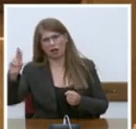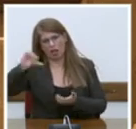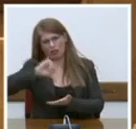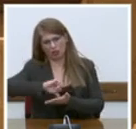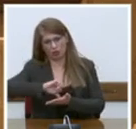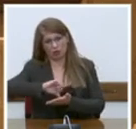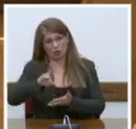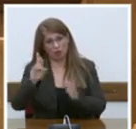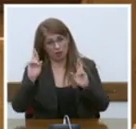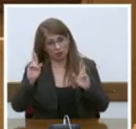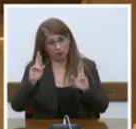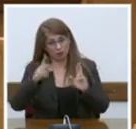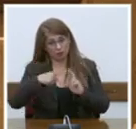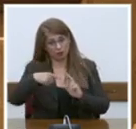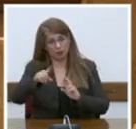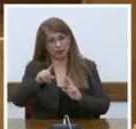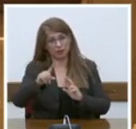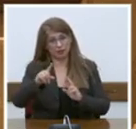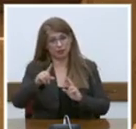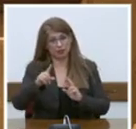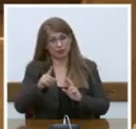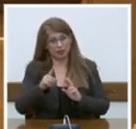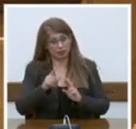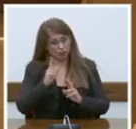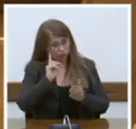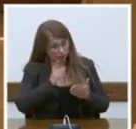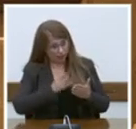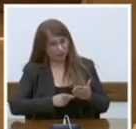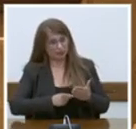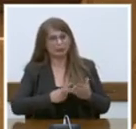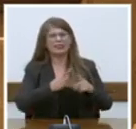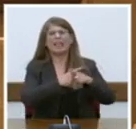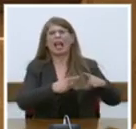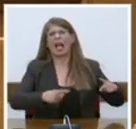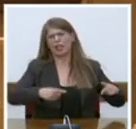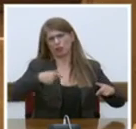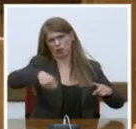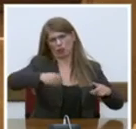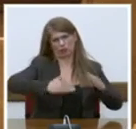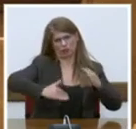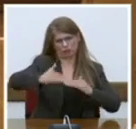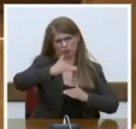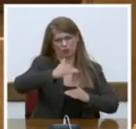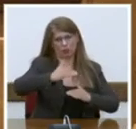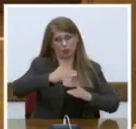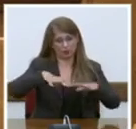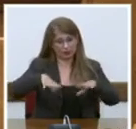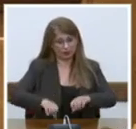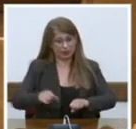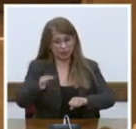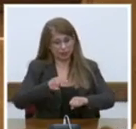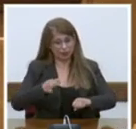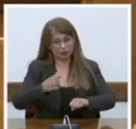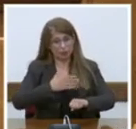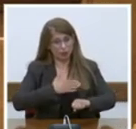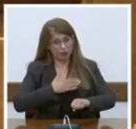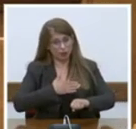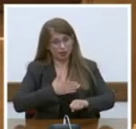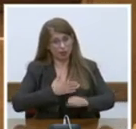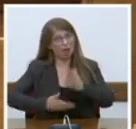μην παραπέμψετε στην κρίση τρίτων στη Χάγη την κυριαρχία των νησιών μας, νησιά που μας ανήκουν